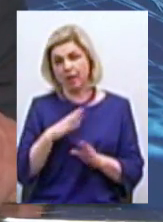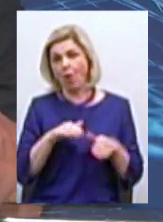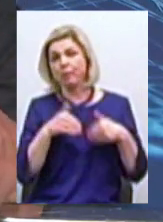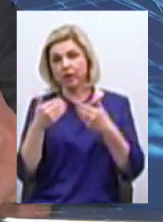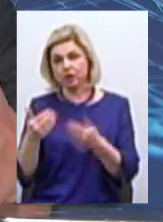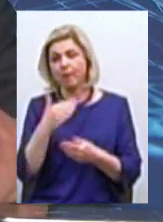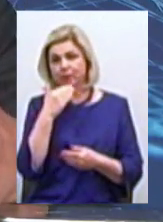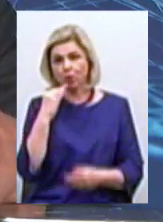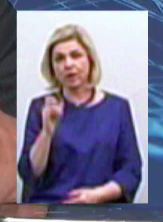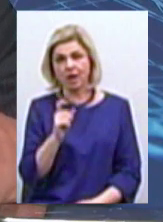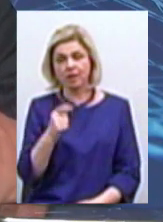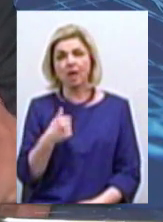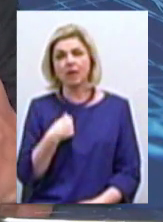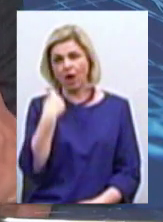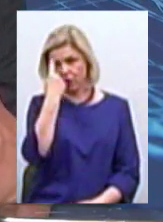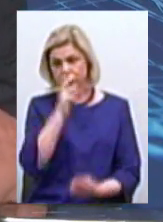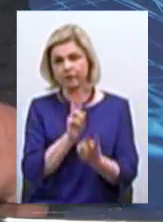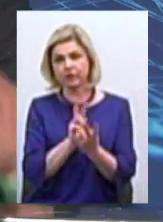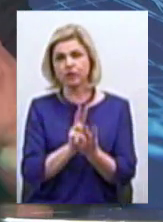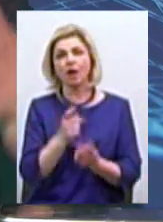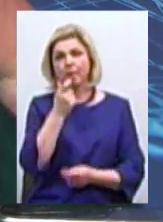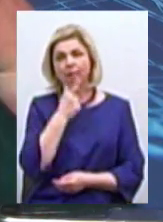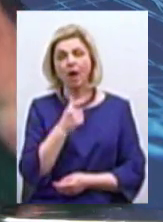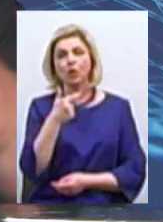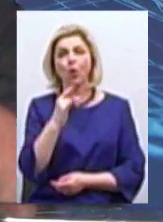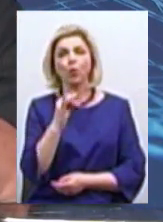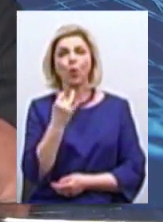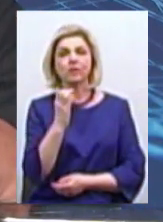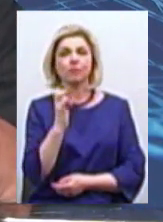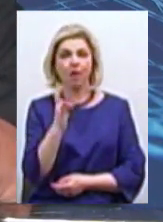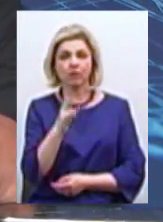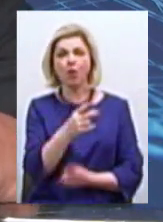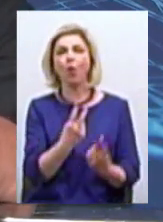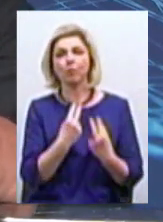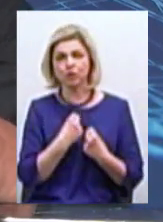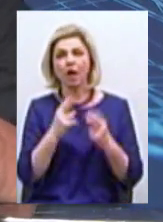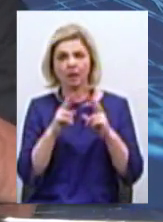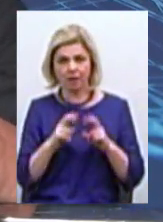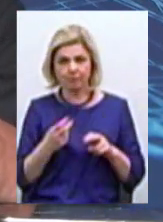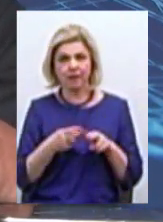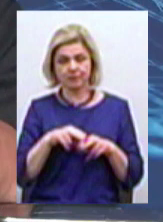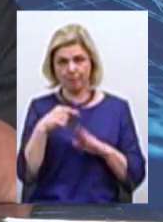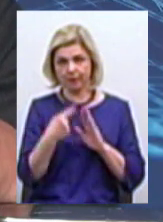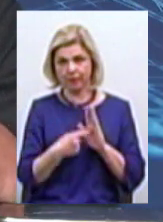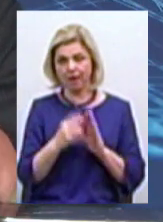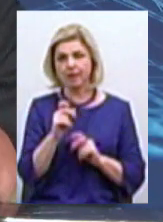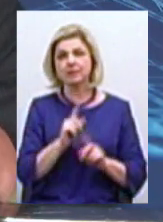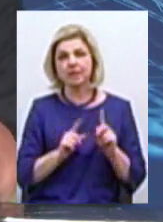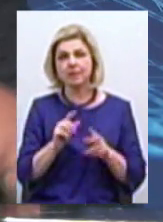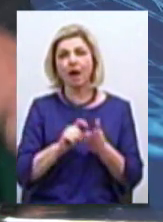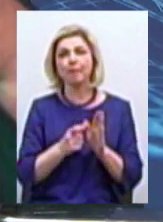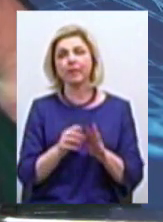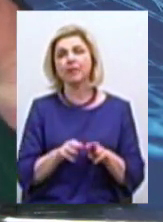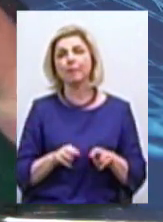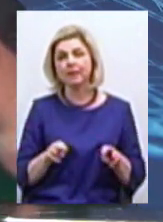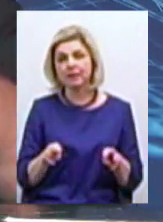особисто зустрічався з паном Гройсманом, який обіцяв про те, що вони розглянуть це питання на засіданні Кабінету